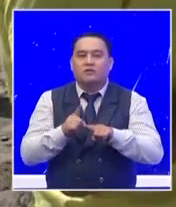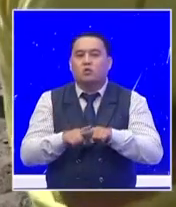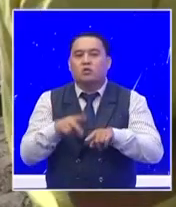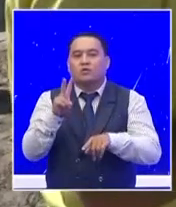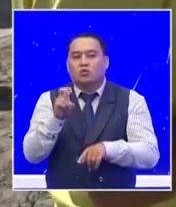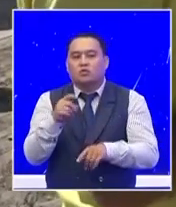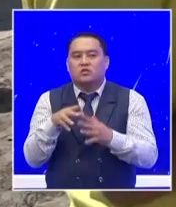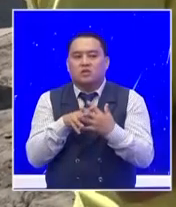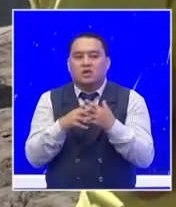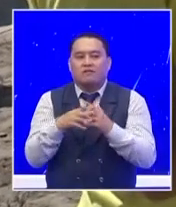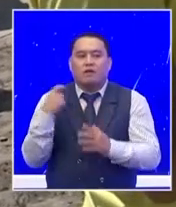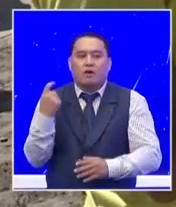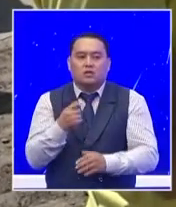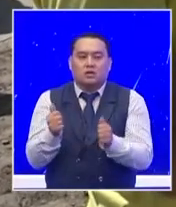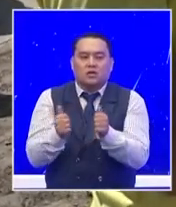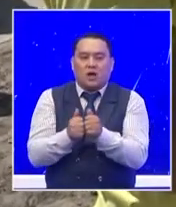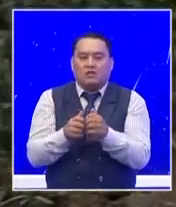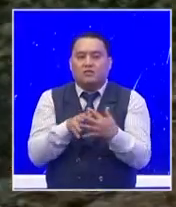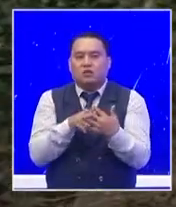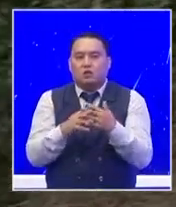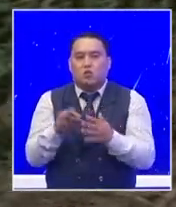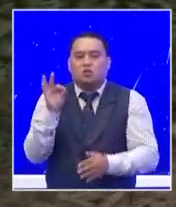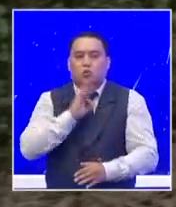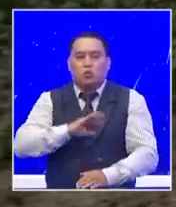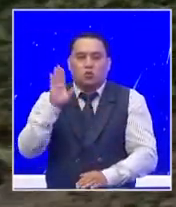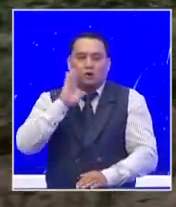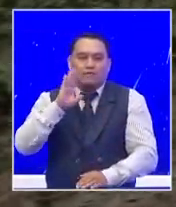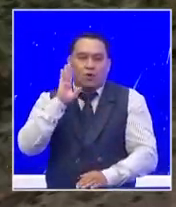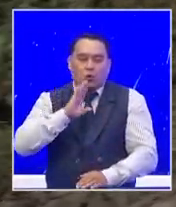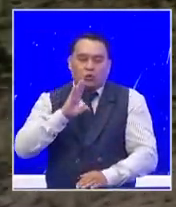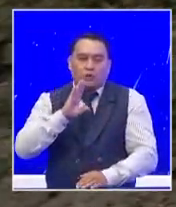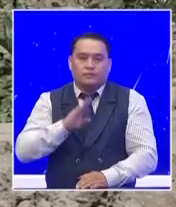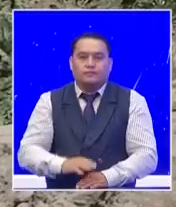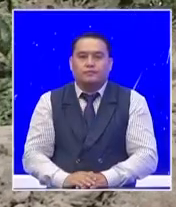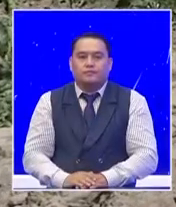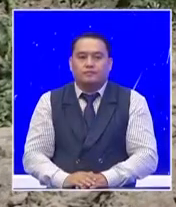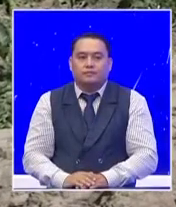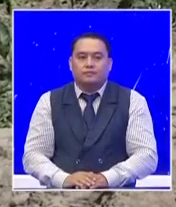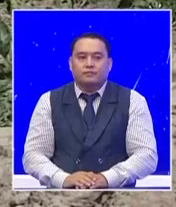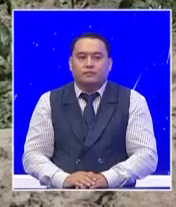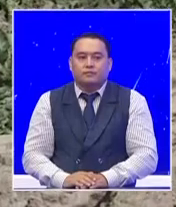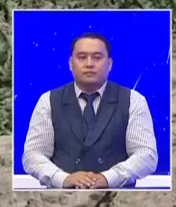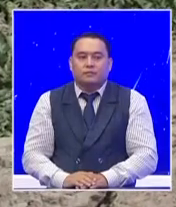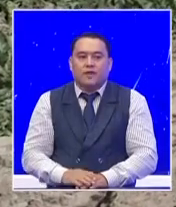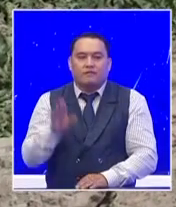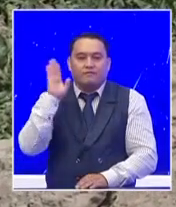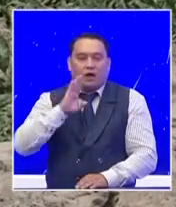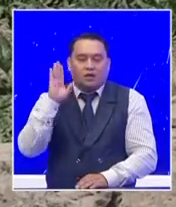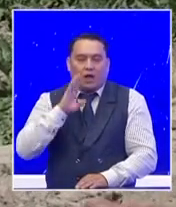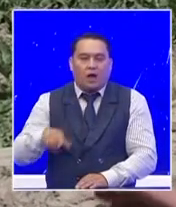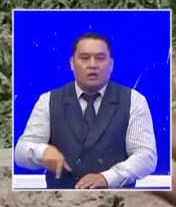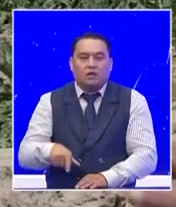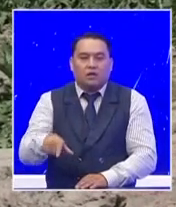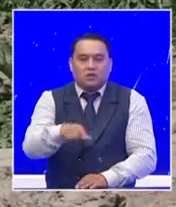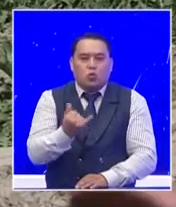200 крестьянских хозяйств близлежащих сел используют поливную воду из Кызылагашского накопителя. Ну, вода, где речки, у